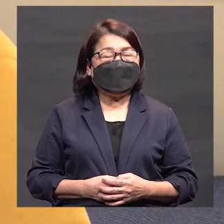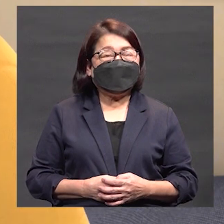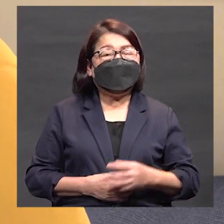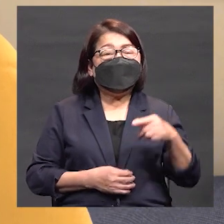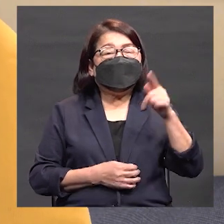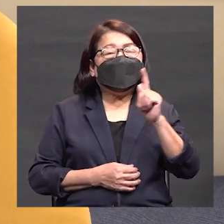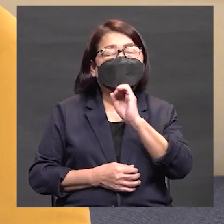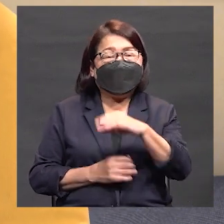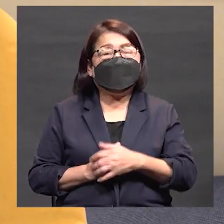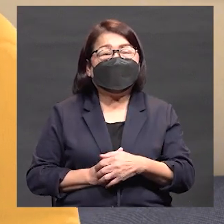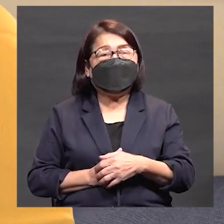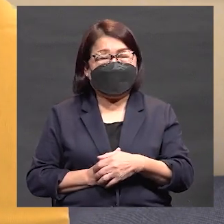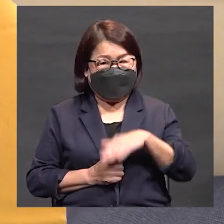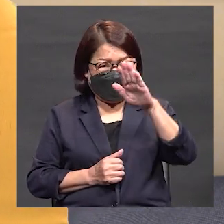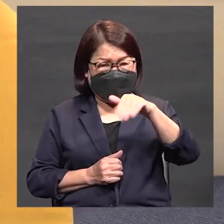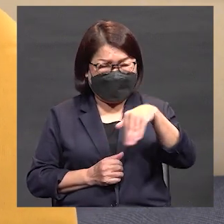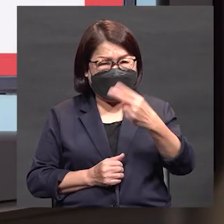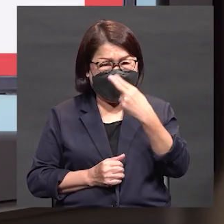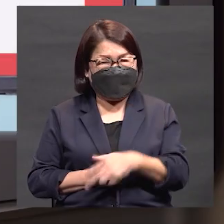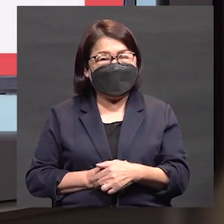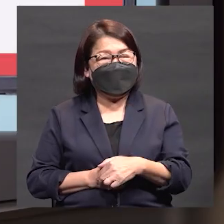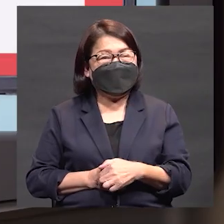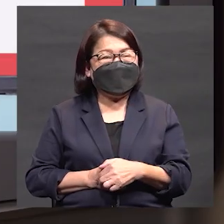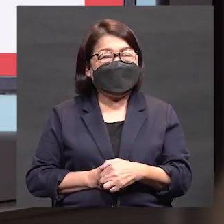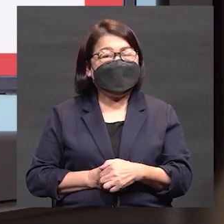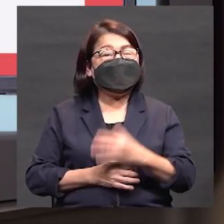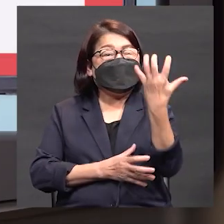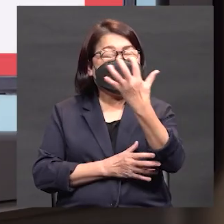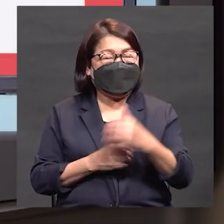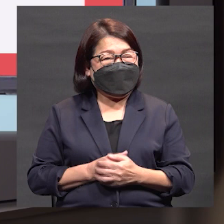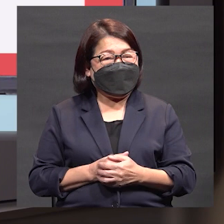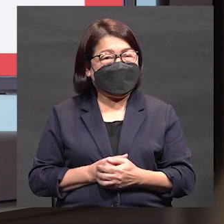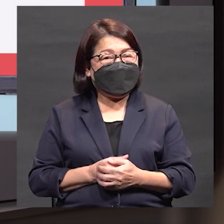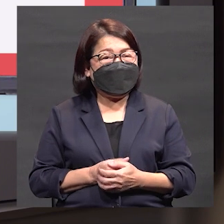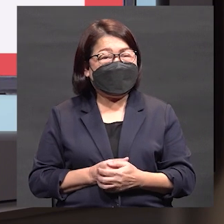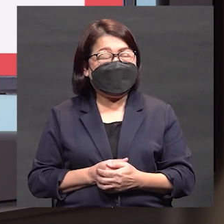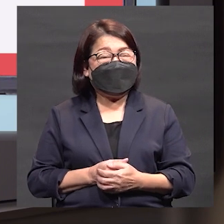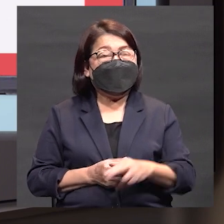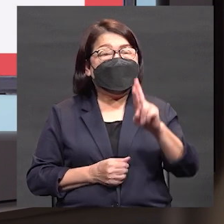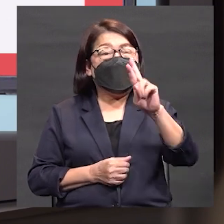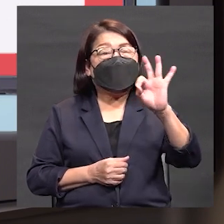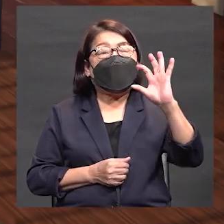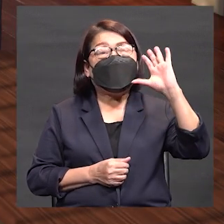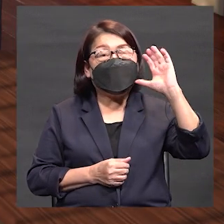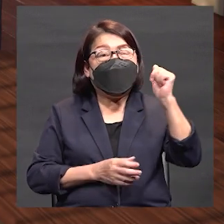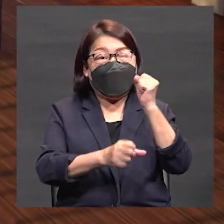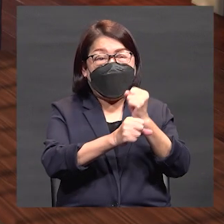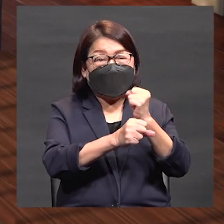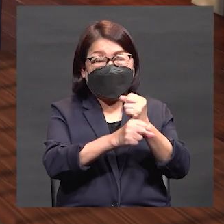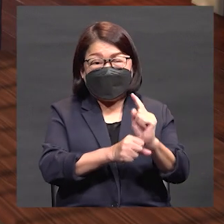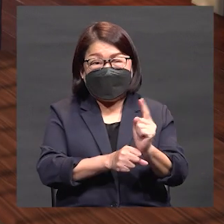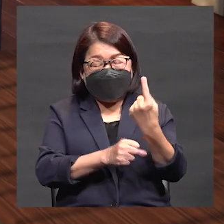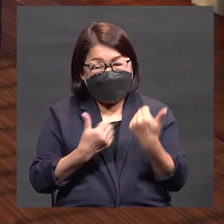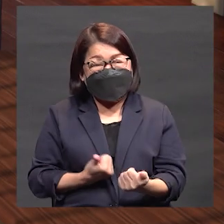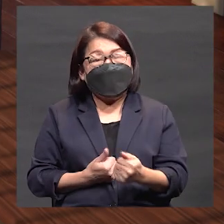เอ้านี่มาดู DLTV นี่สิที่ในหลวงรัชกาลที่9ทรงก่อตั้งและตอนนี้รัชกาลที่10โปรดให้พัฒน